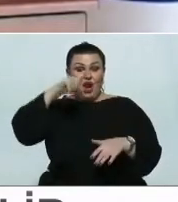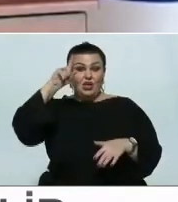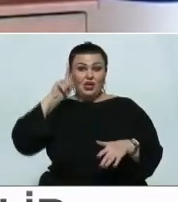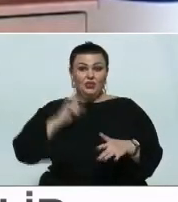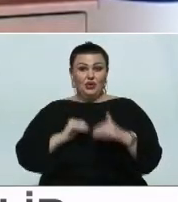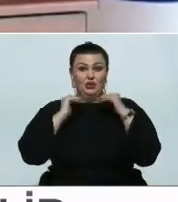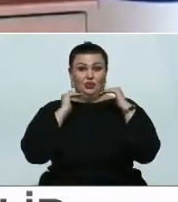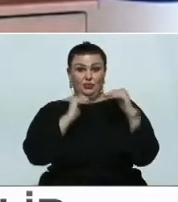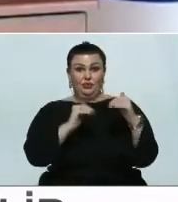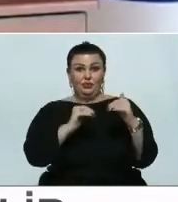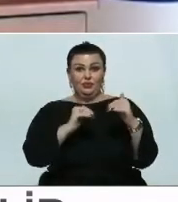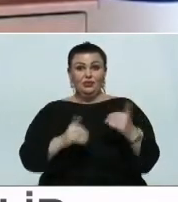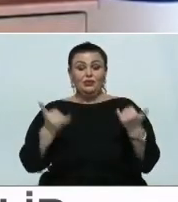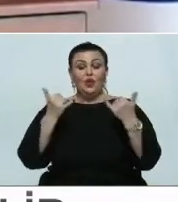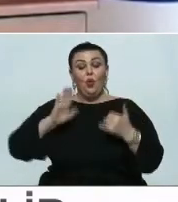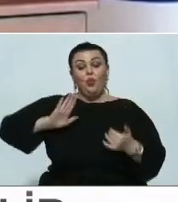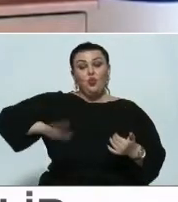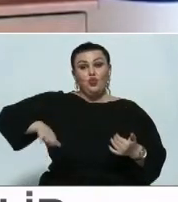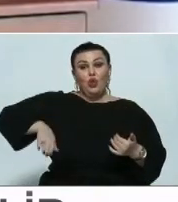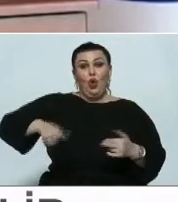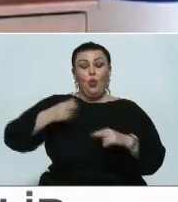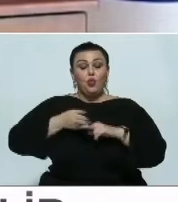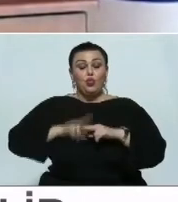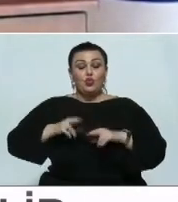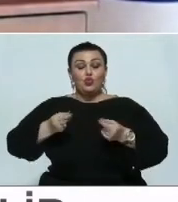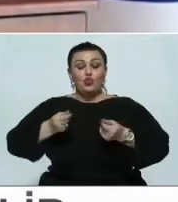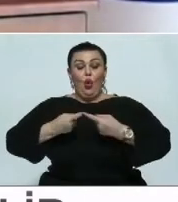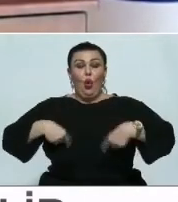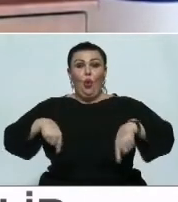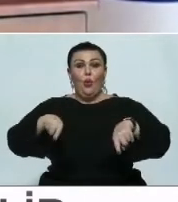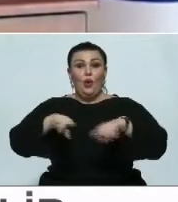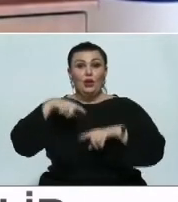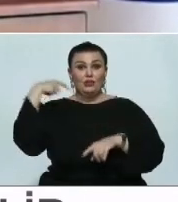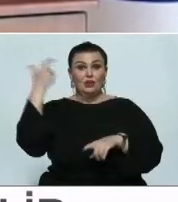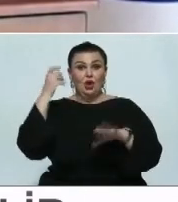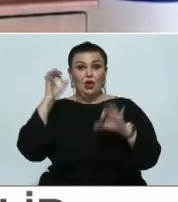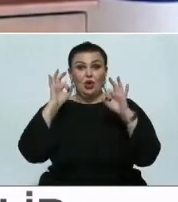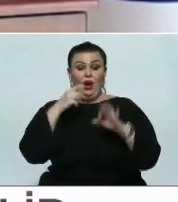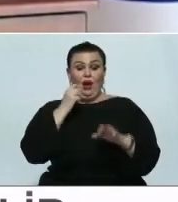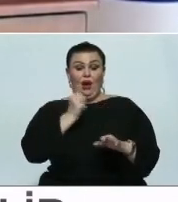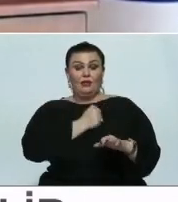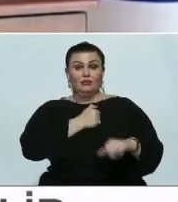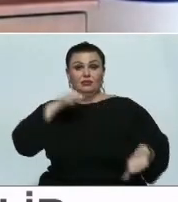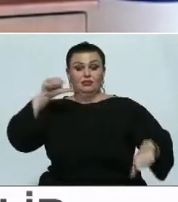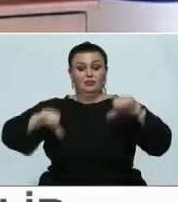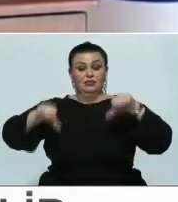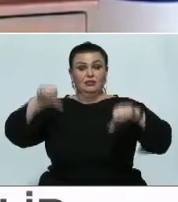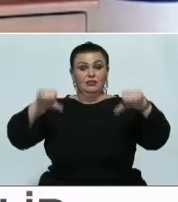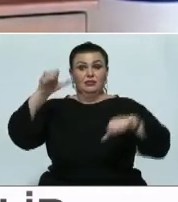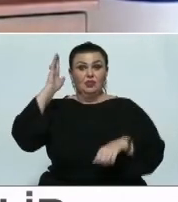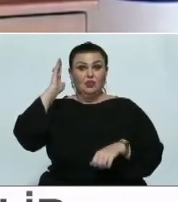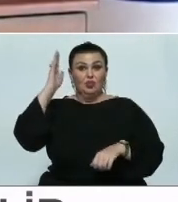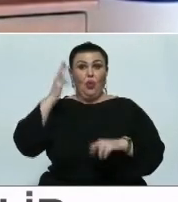Dolayısıyla Azerbaycan bundan sonra da bu topraklar üzerinde doğru askeri tahkimatlar yaparak ve